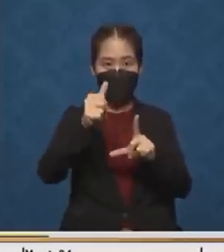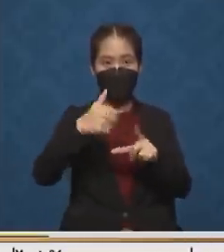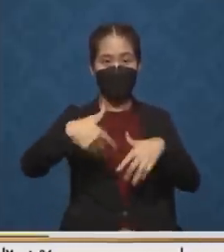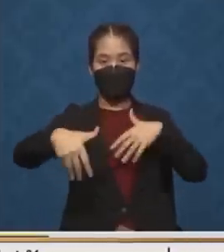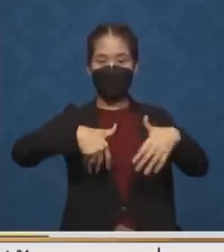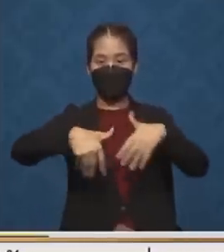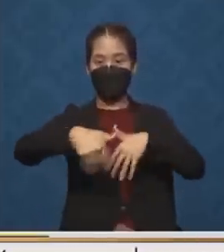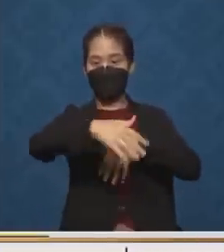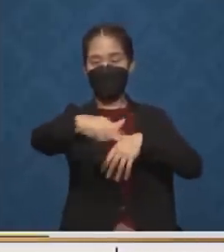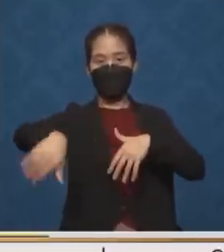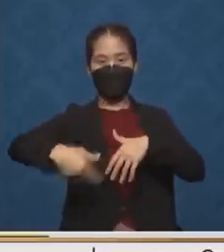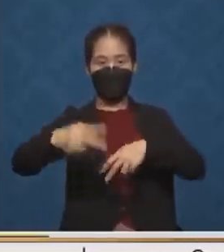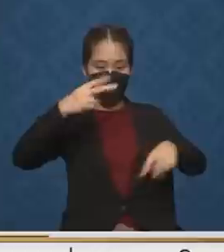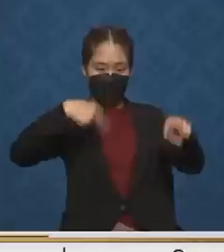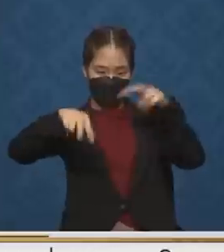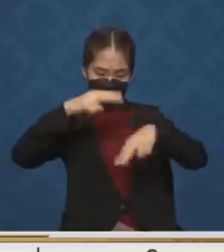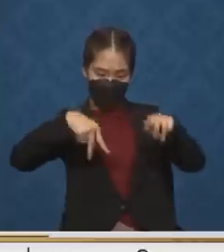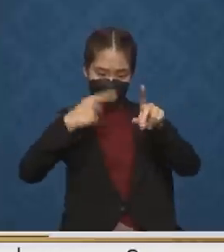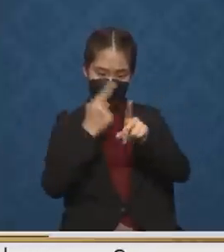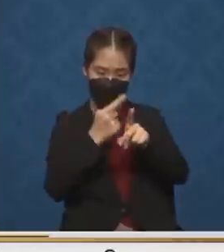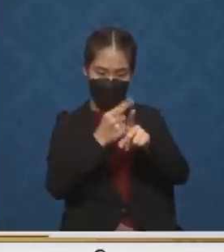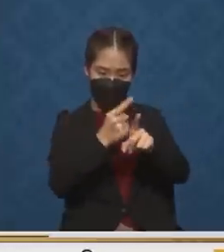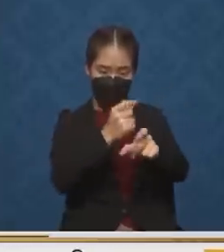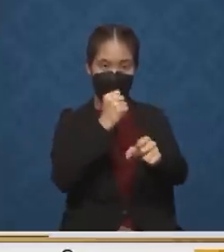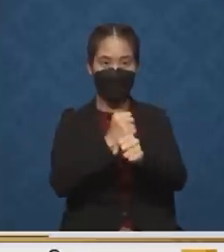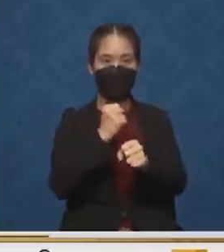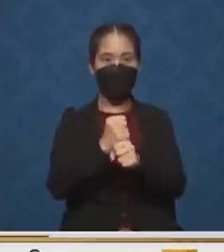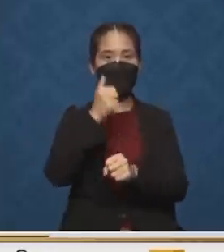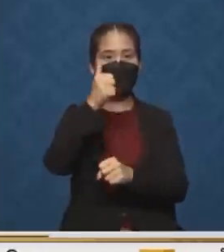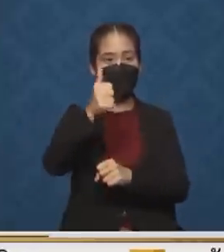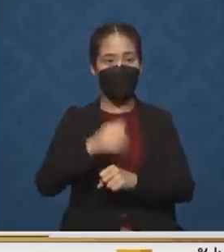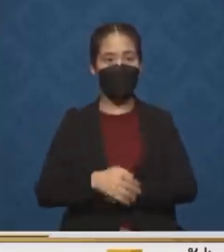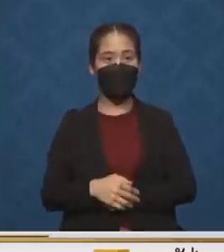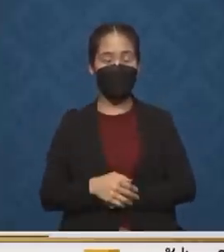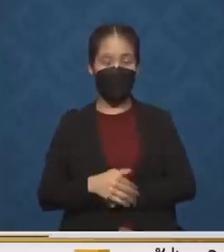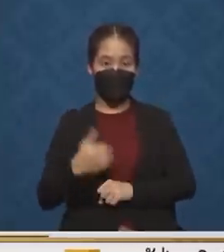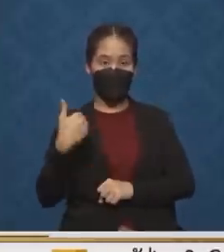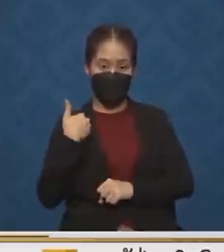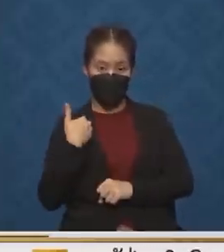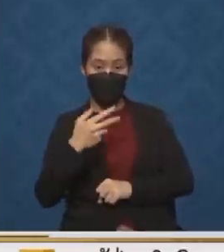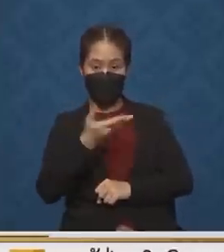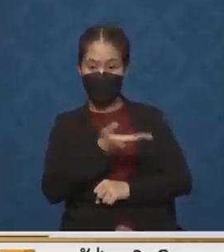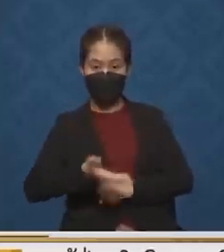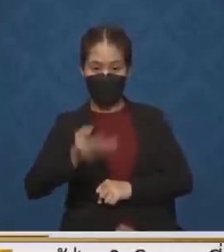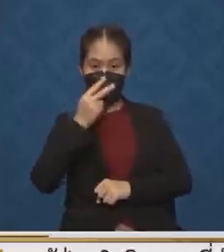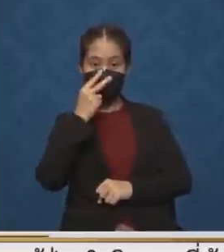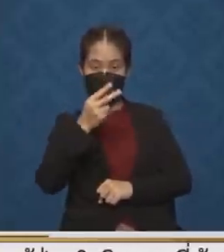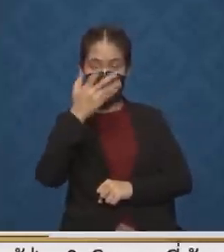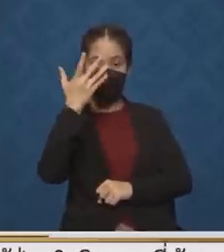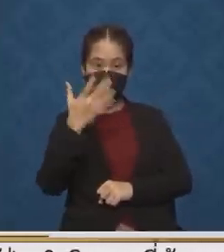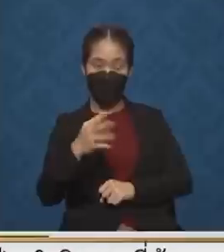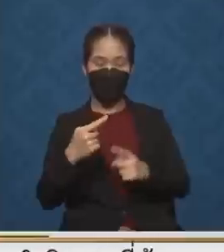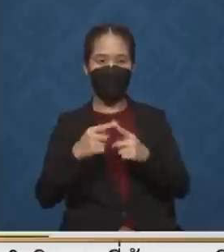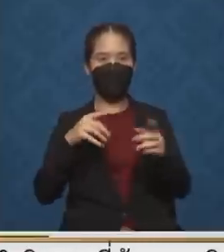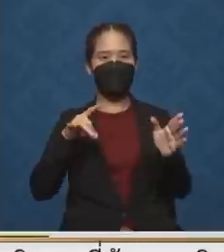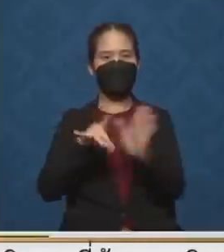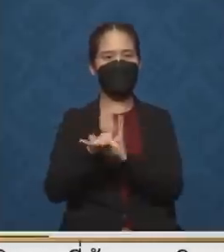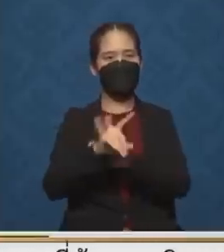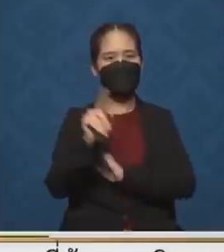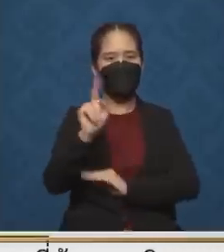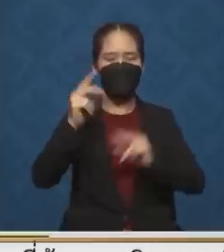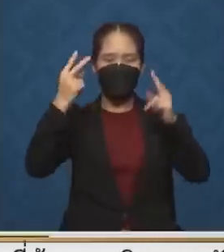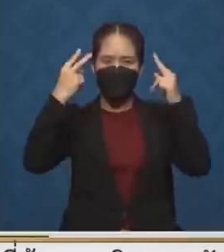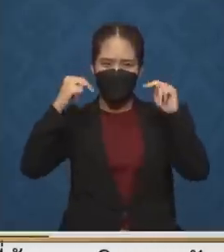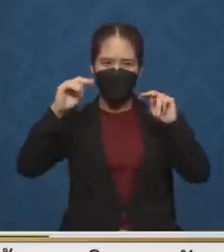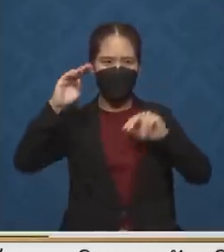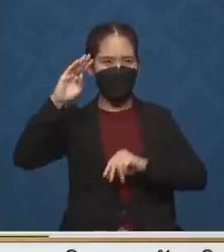คนสามารถต algumจนสอบและติดตามกทำงานได้แหกมาแล้วนกตอนักในสภาหแ่งนี้แต่สุดท้ายท่านใยกรัฐมน